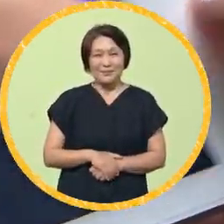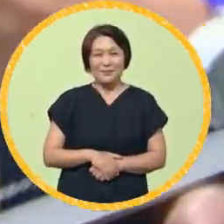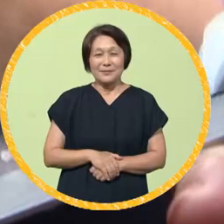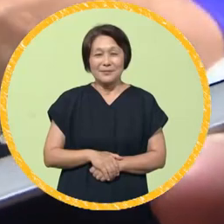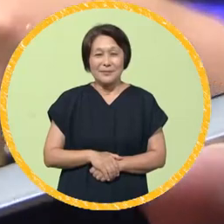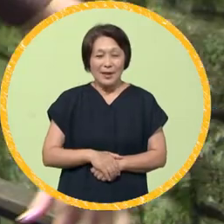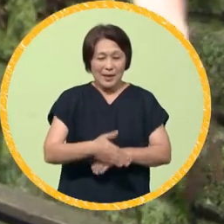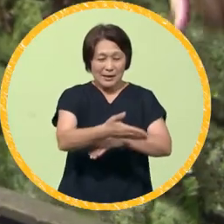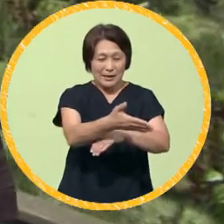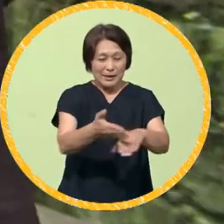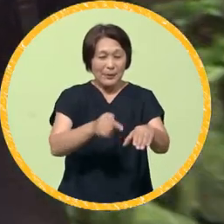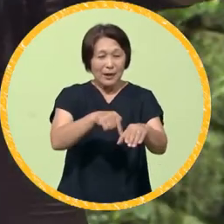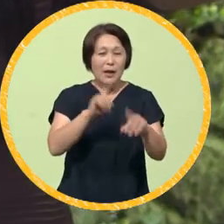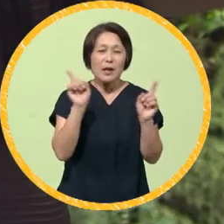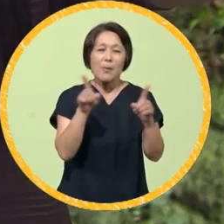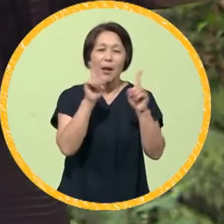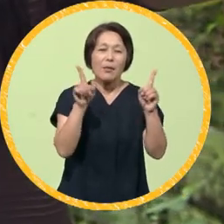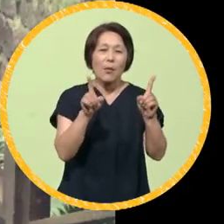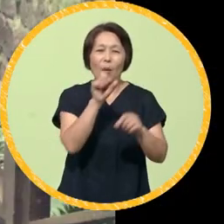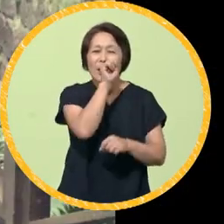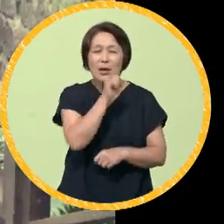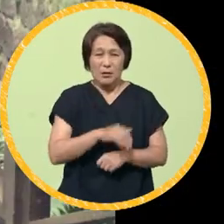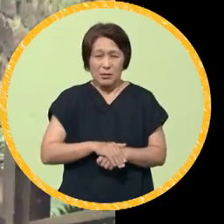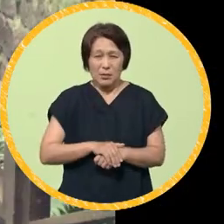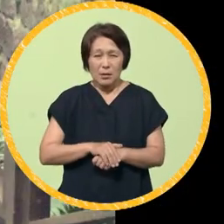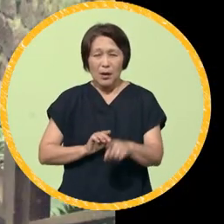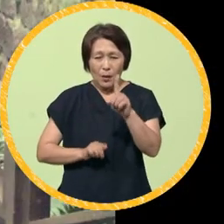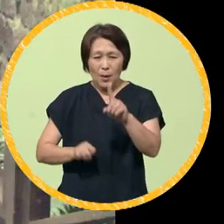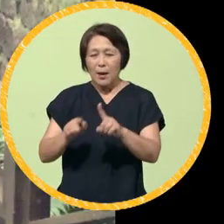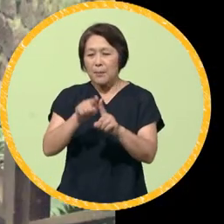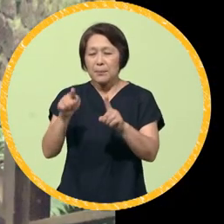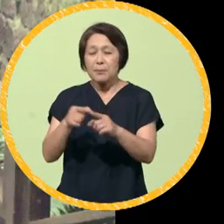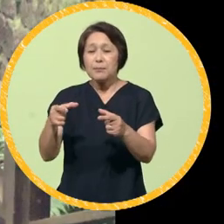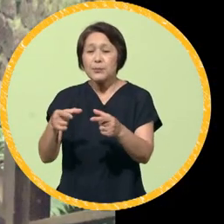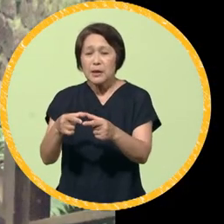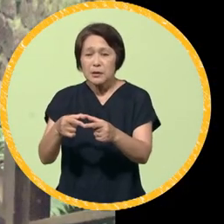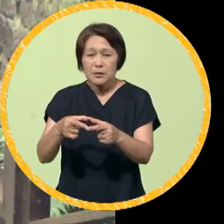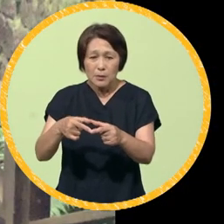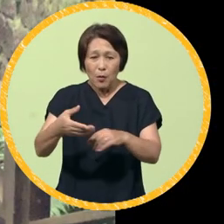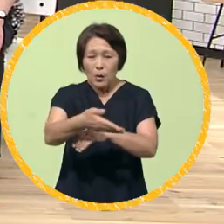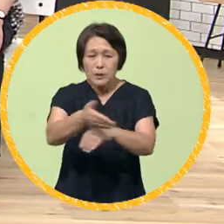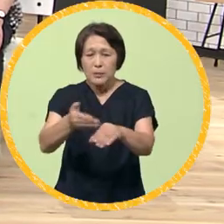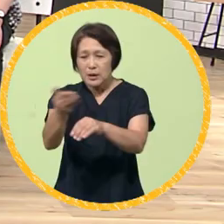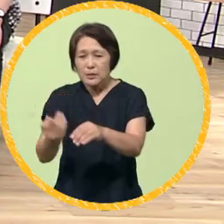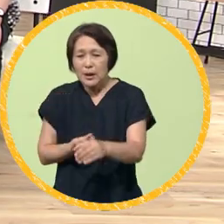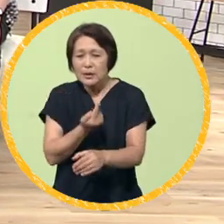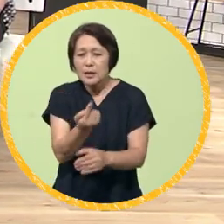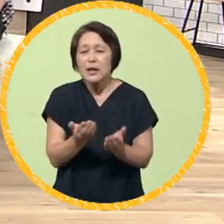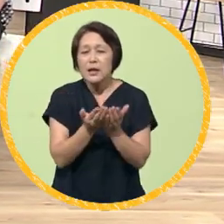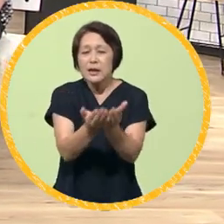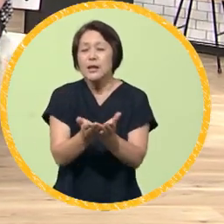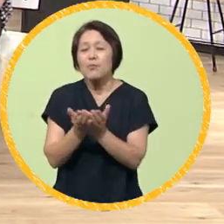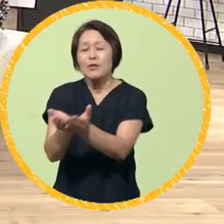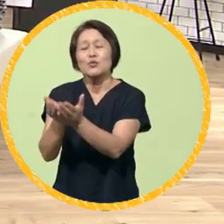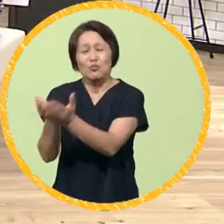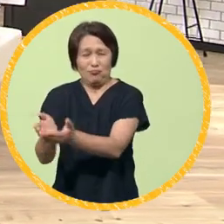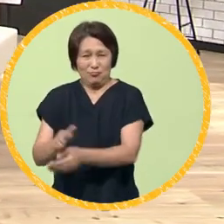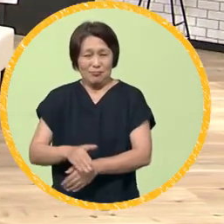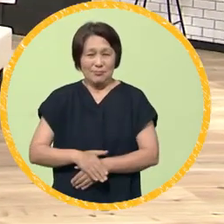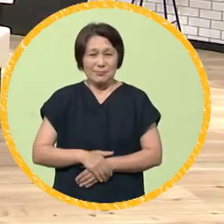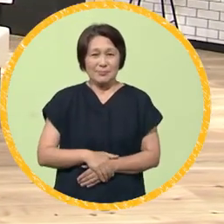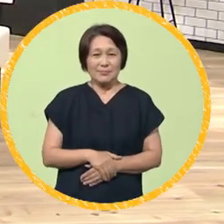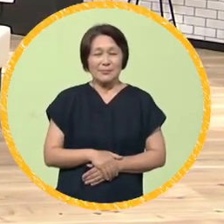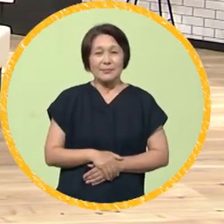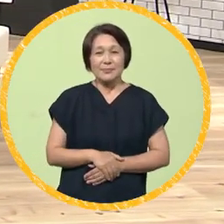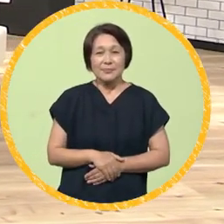いや島でイベントがあるっていいですよね。やっぱりワンピースでも実際いろんな島に行きますしね、本当に雰囲気に浸れるなと思いますけれども